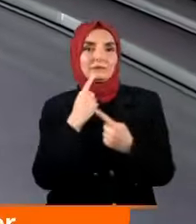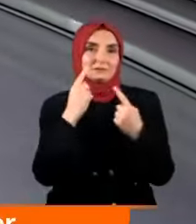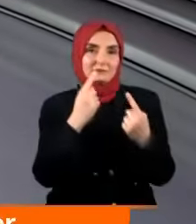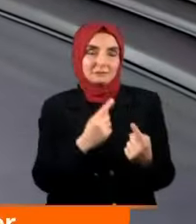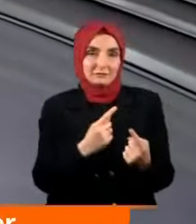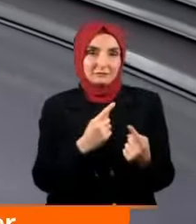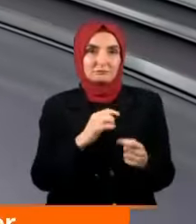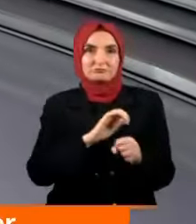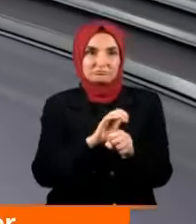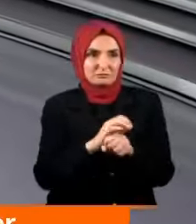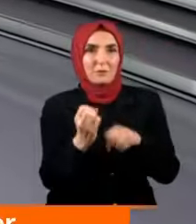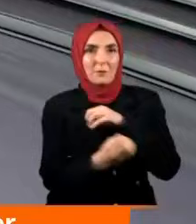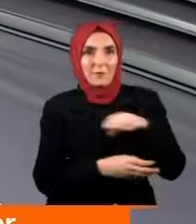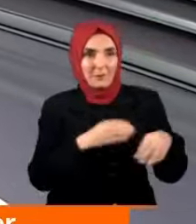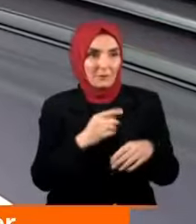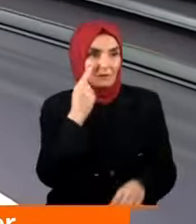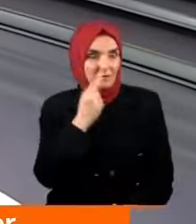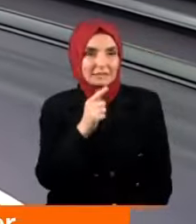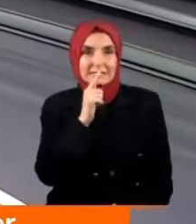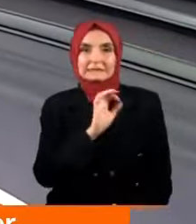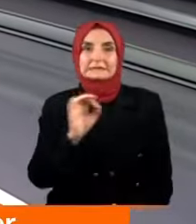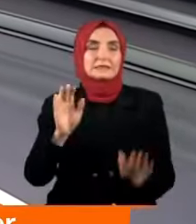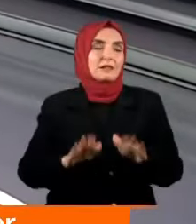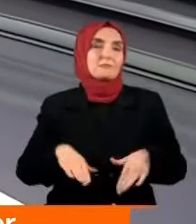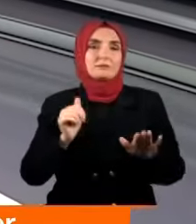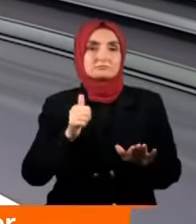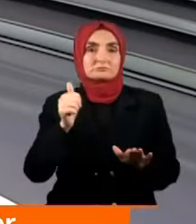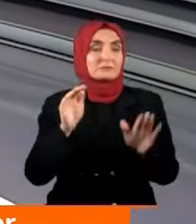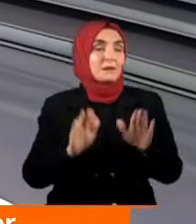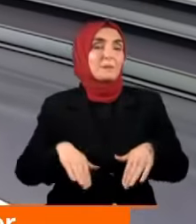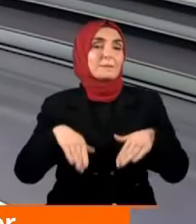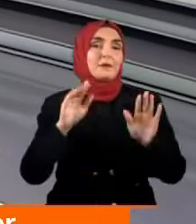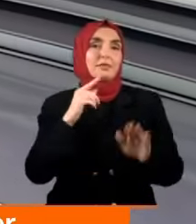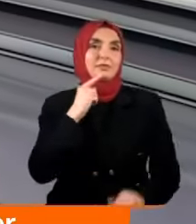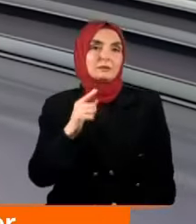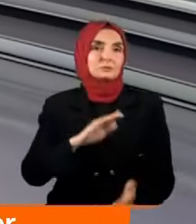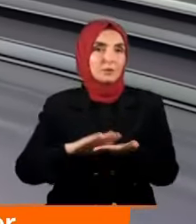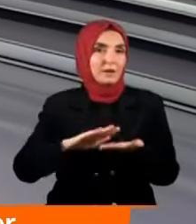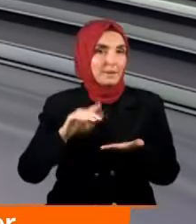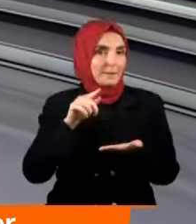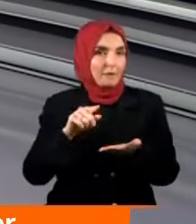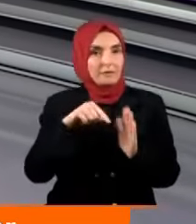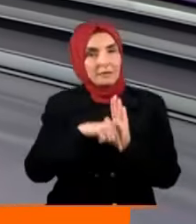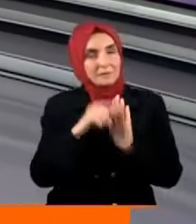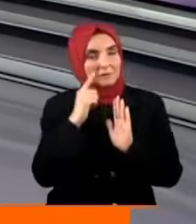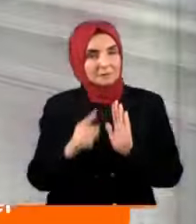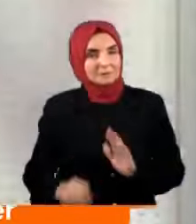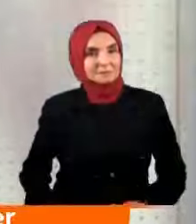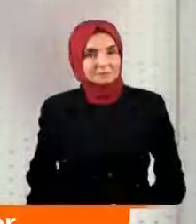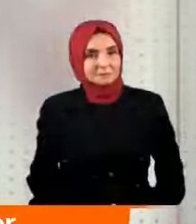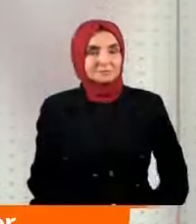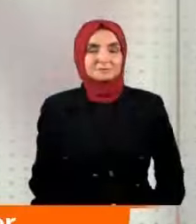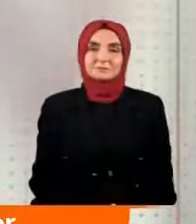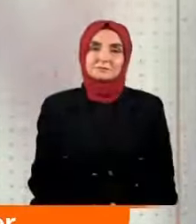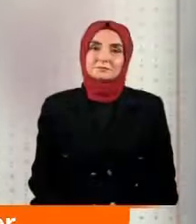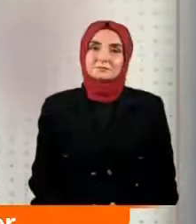olaylarına asla sessiz kalmadık, kalmayacağız dedi. İşte o düzenlemenin ayrıntıları.